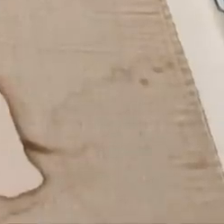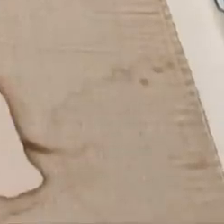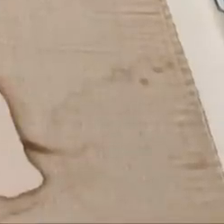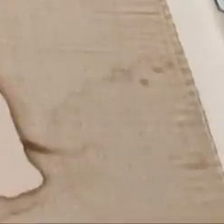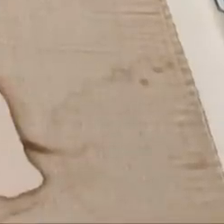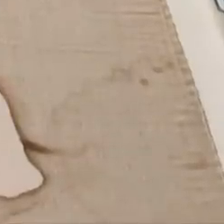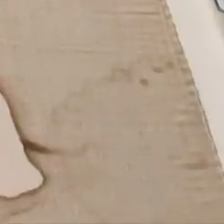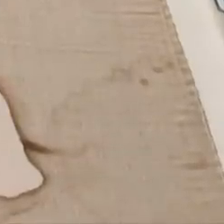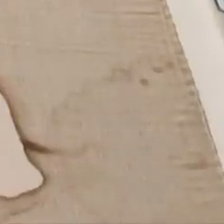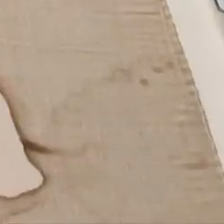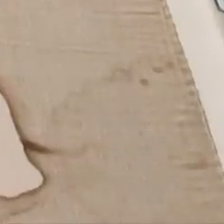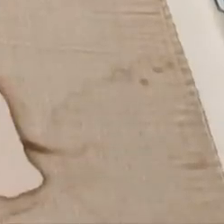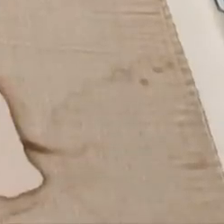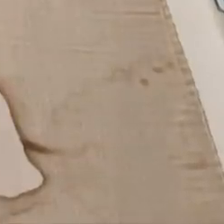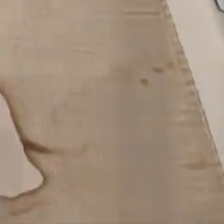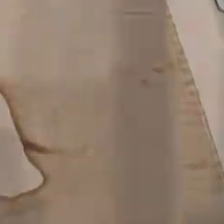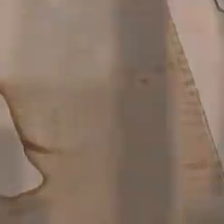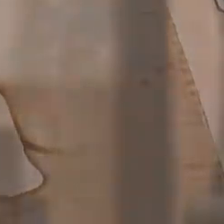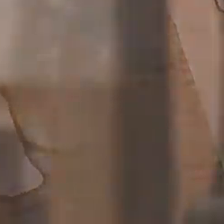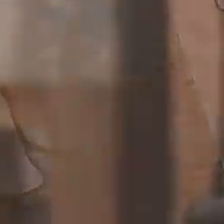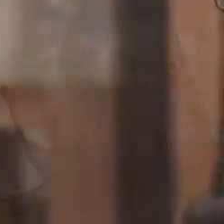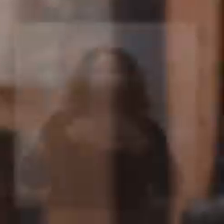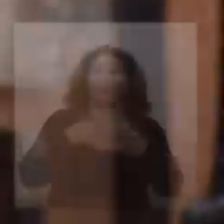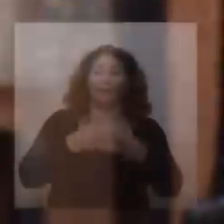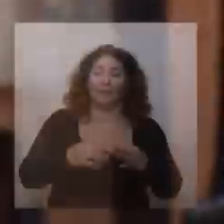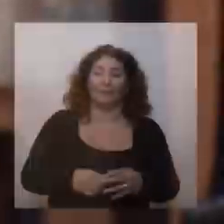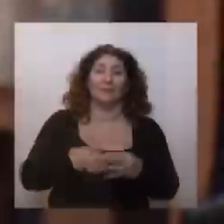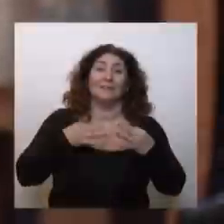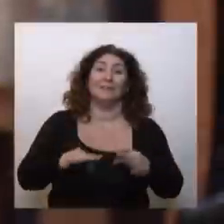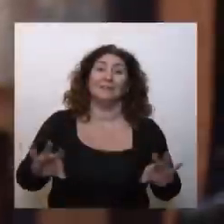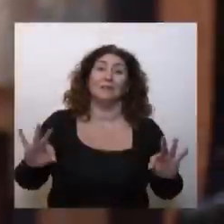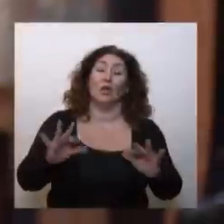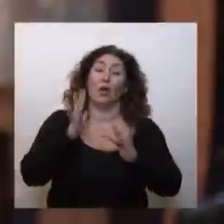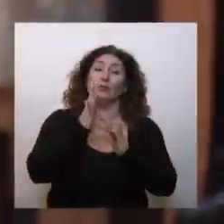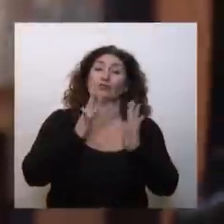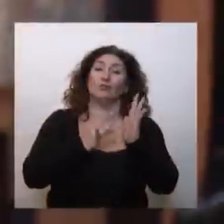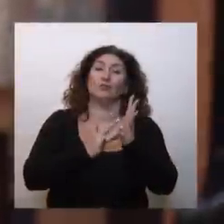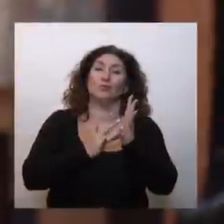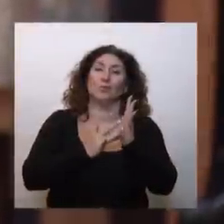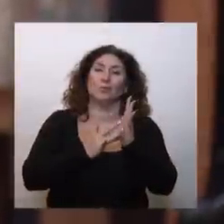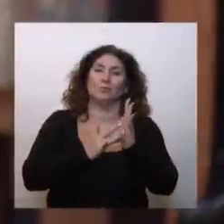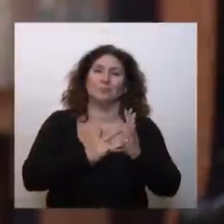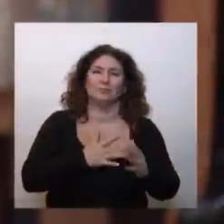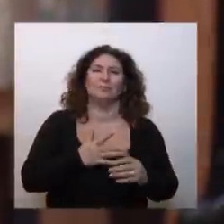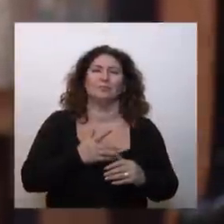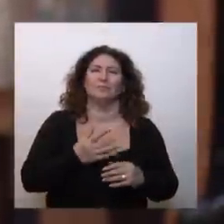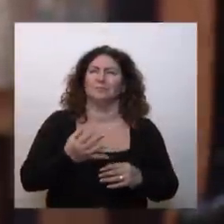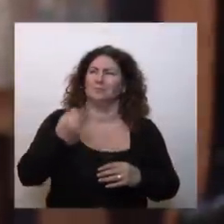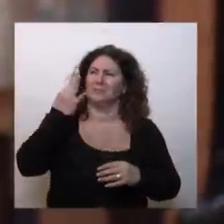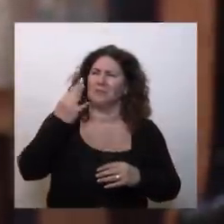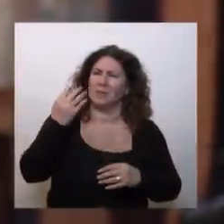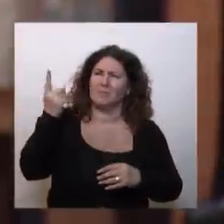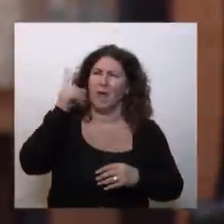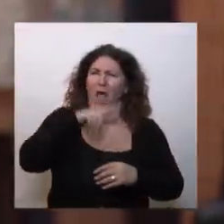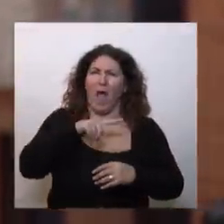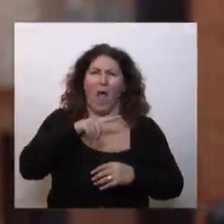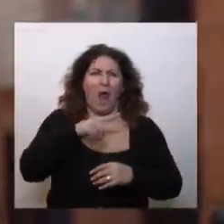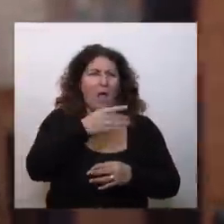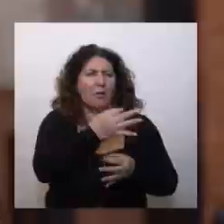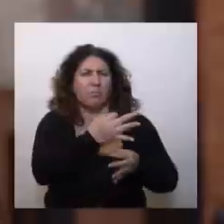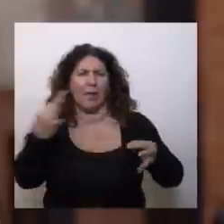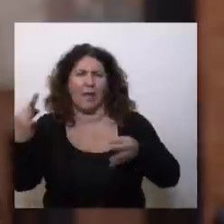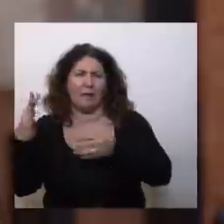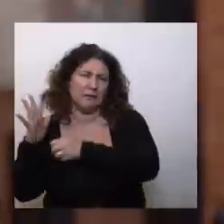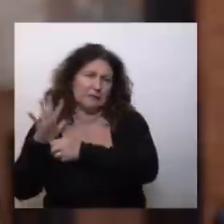Signore Gesù, quando ci sembra che il male sia più forte del bene e l'ombra della croce oscura la nostra